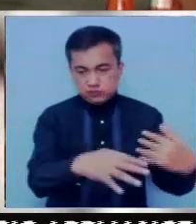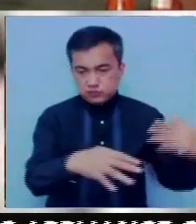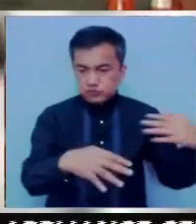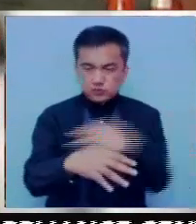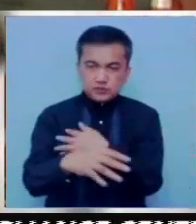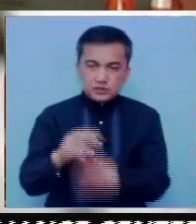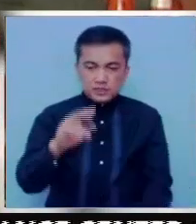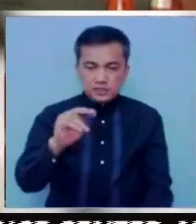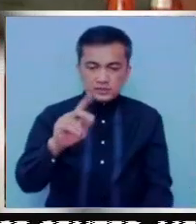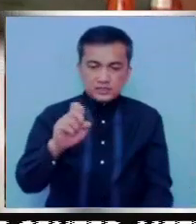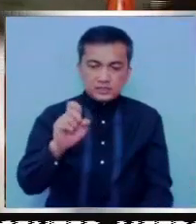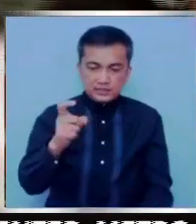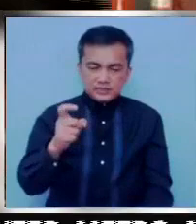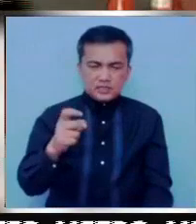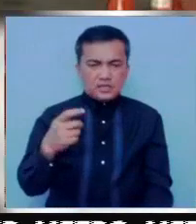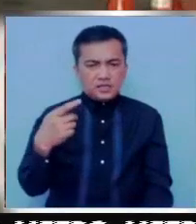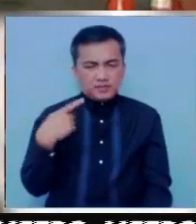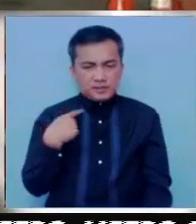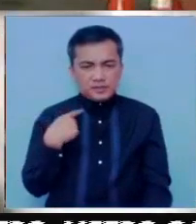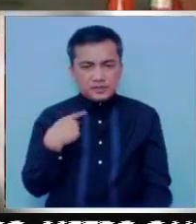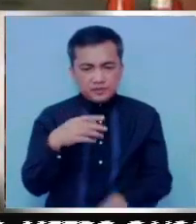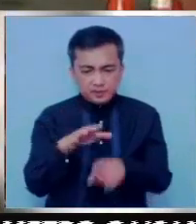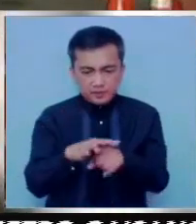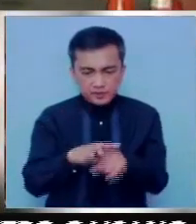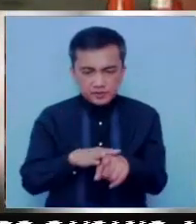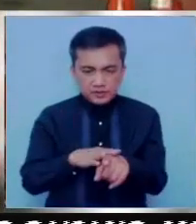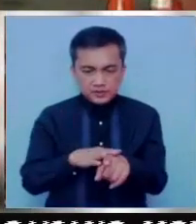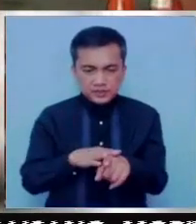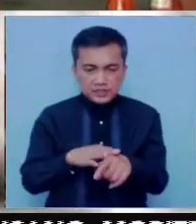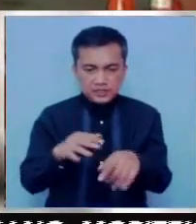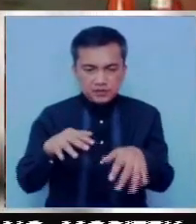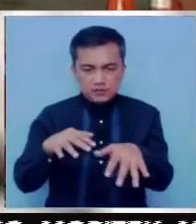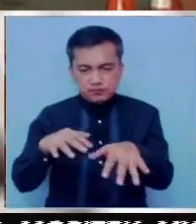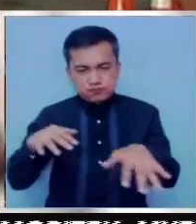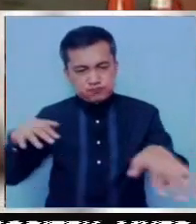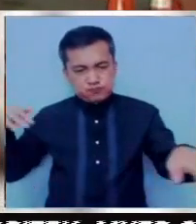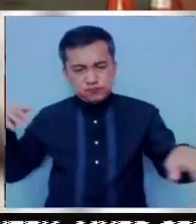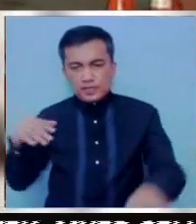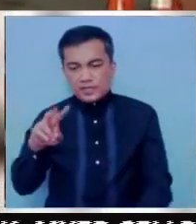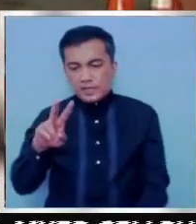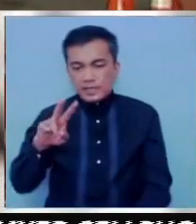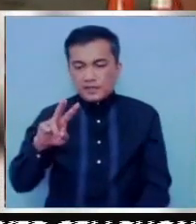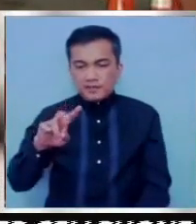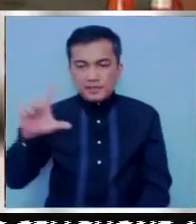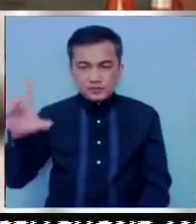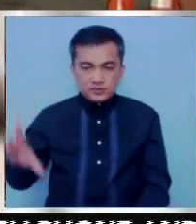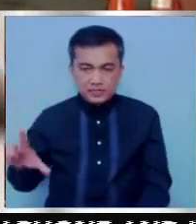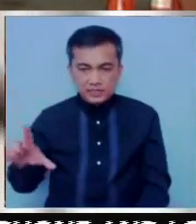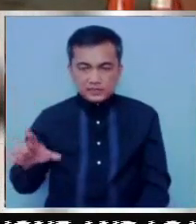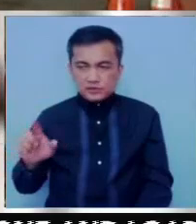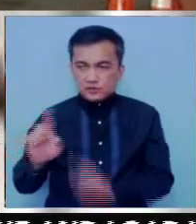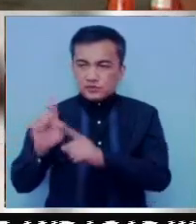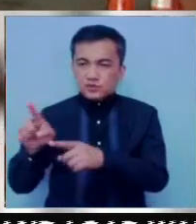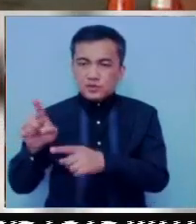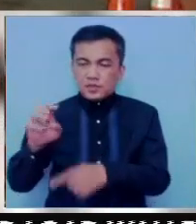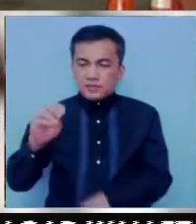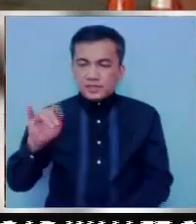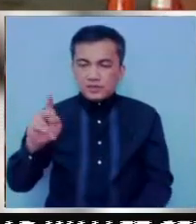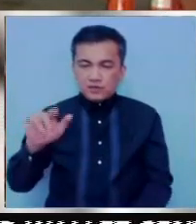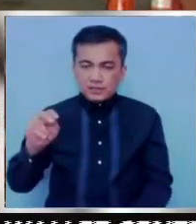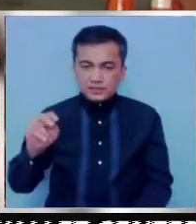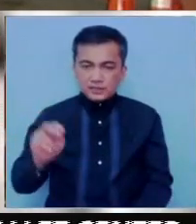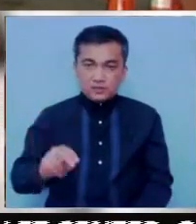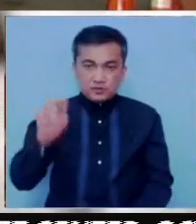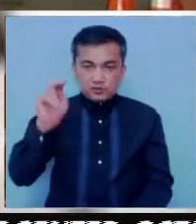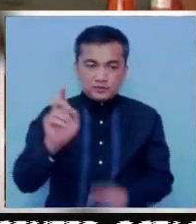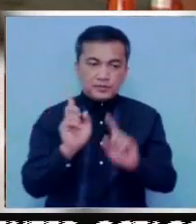Expressway. Nakakaroon lamang ng pagbabagal sa stretch ng Valenzuela hanggang sa May Kawayan Toll Plaza dyan sa northbound. At ang